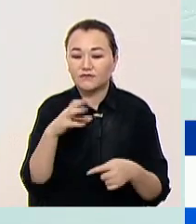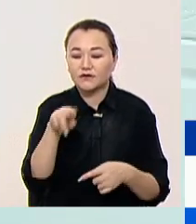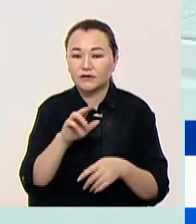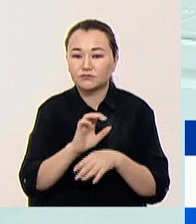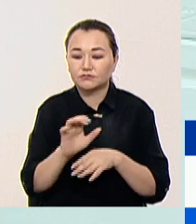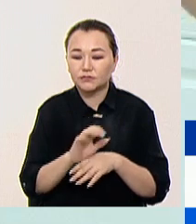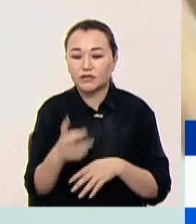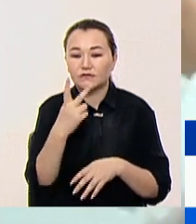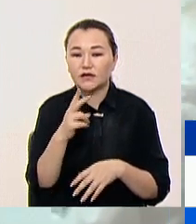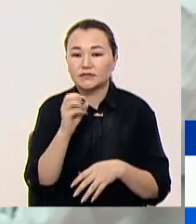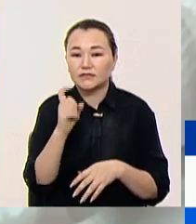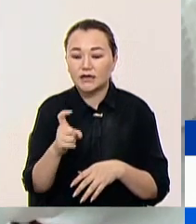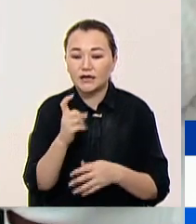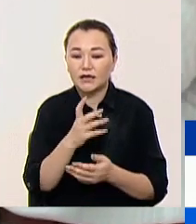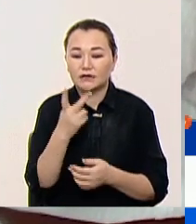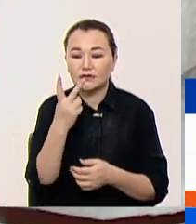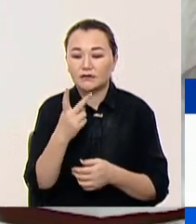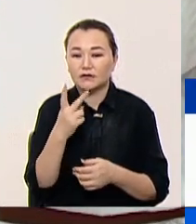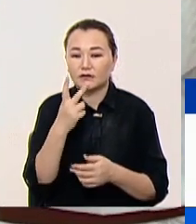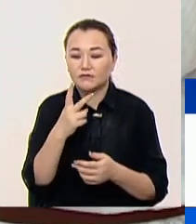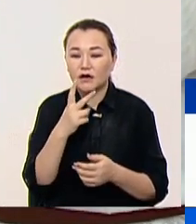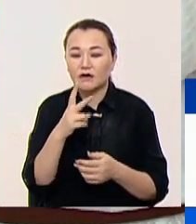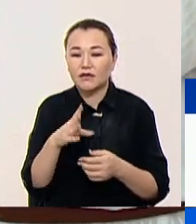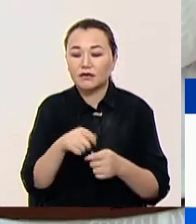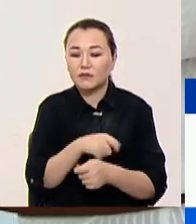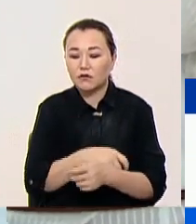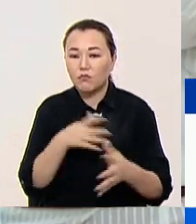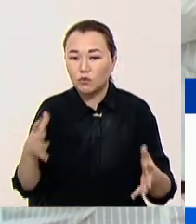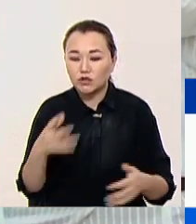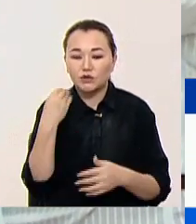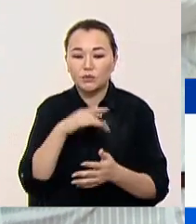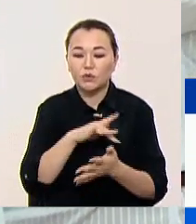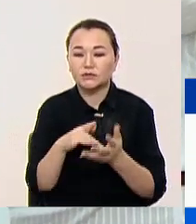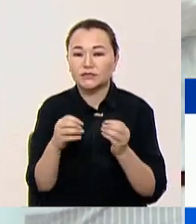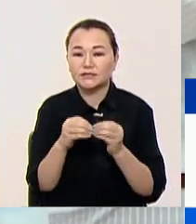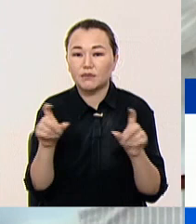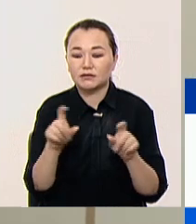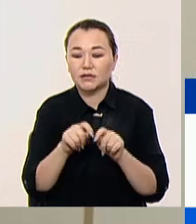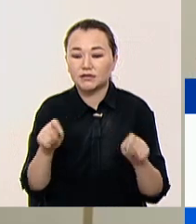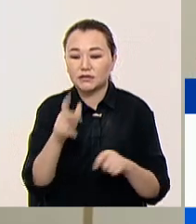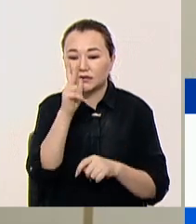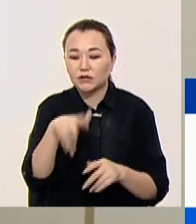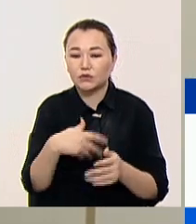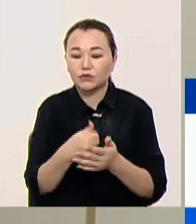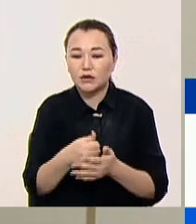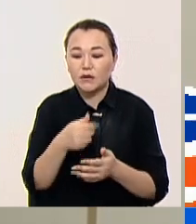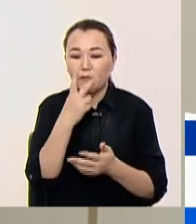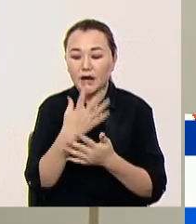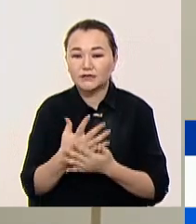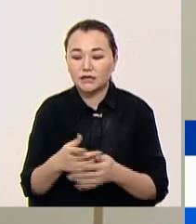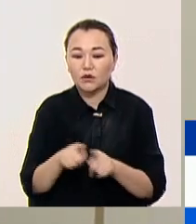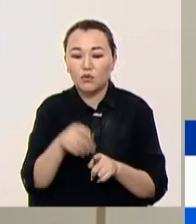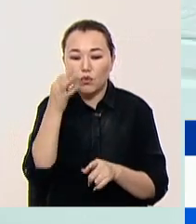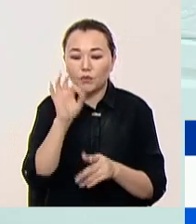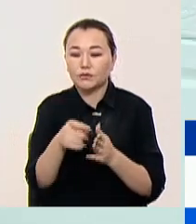2 цех, үлкен цех 2000 квадраттан жоғары және де Ақтөбе қаласы бойынша 10 дүкен аштым. 3 жылдың ішінде көрсеткіш. Осындай тәжірибелерін